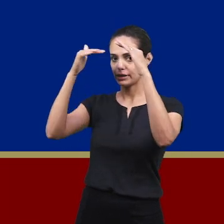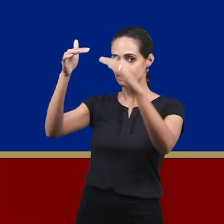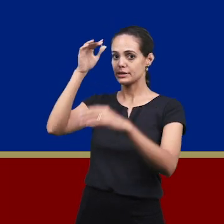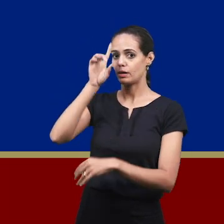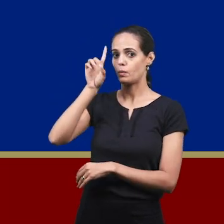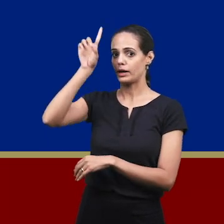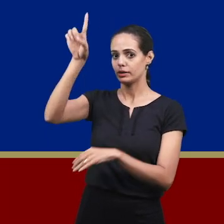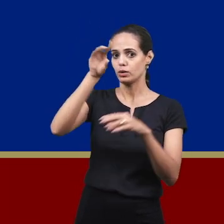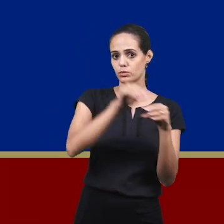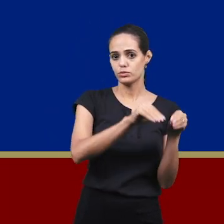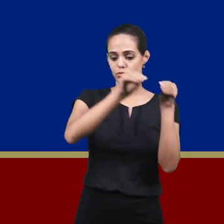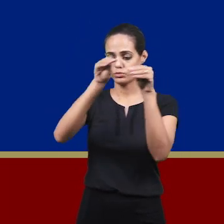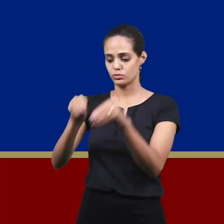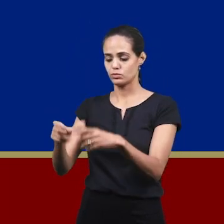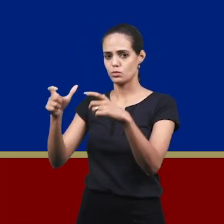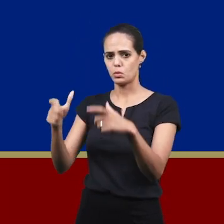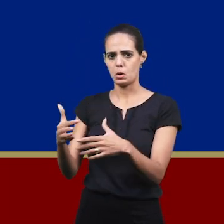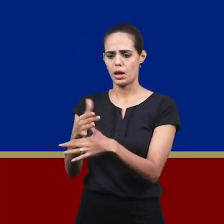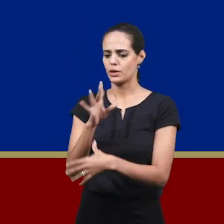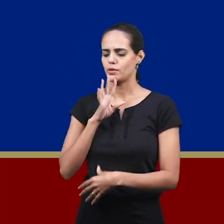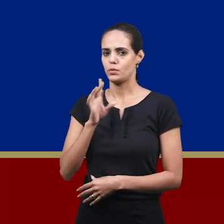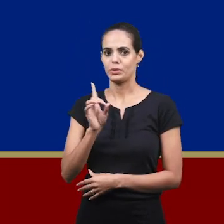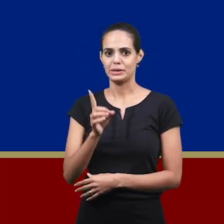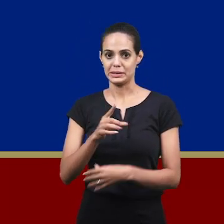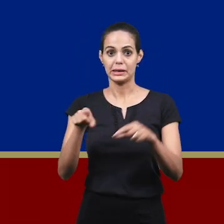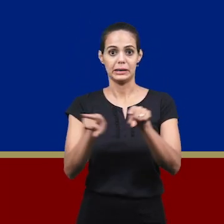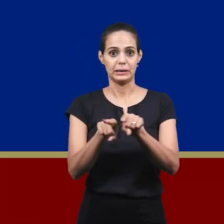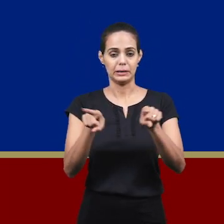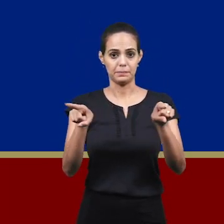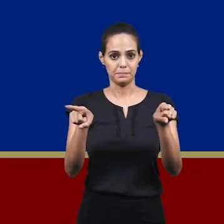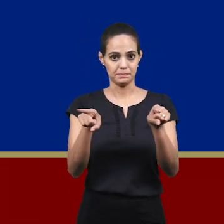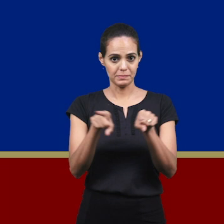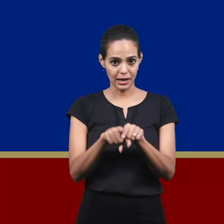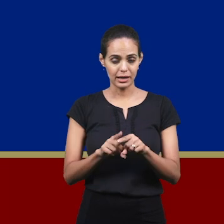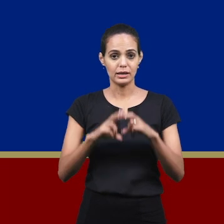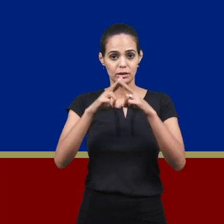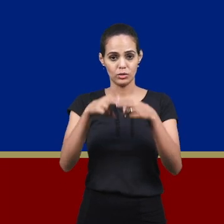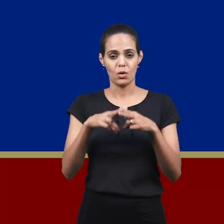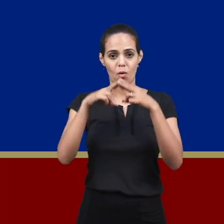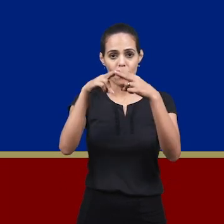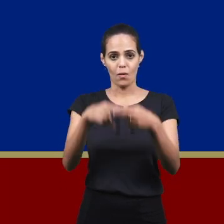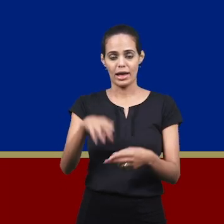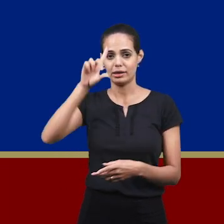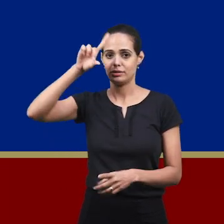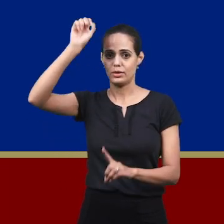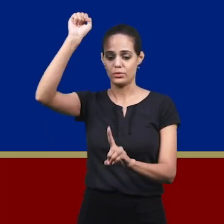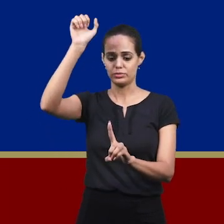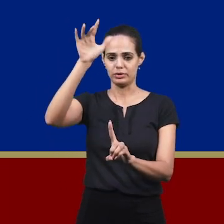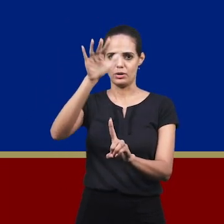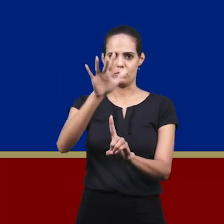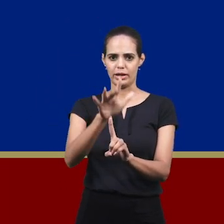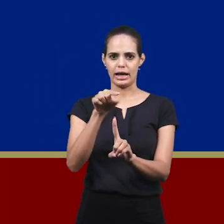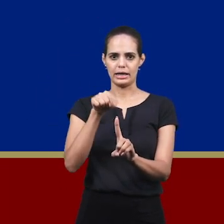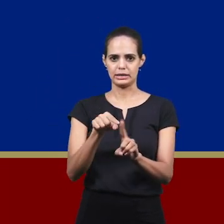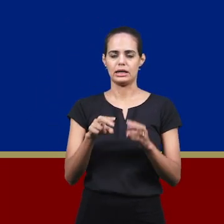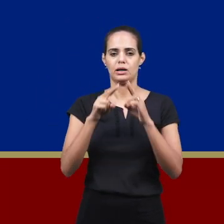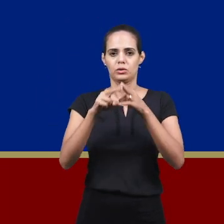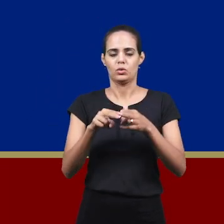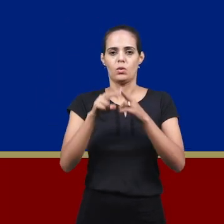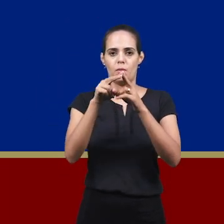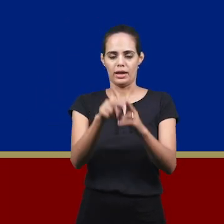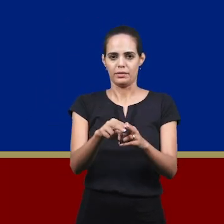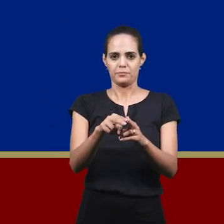il a obéi à Dieu en allant vers une terre qu'il ne connaissait pas. Il a cité aussi Noé, qui a trouvé grâce devant Dieu, a